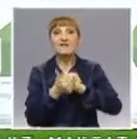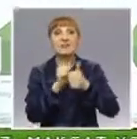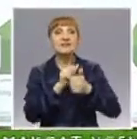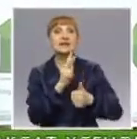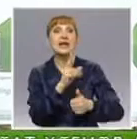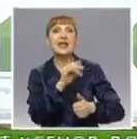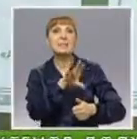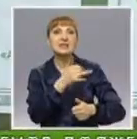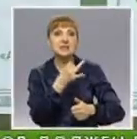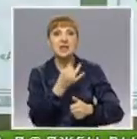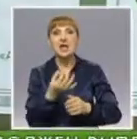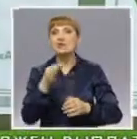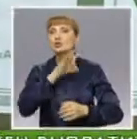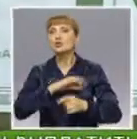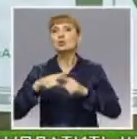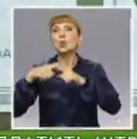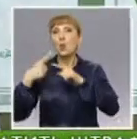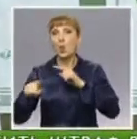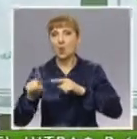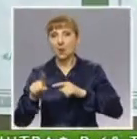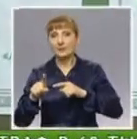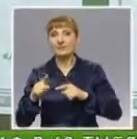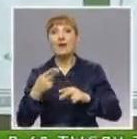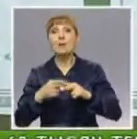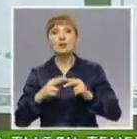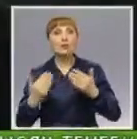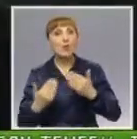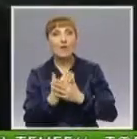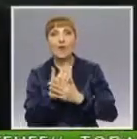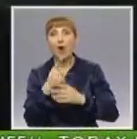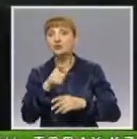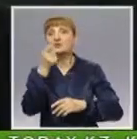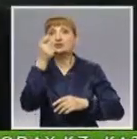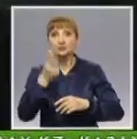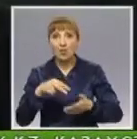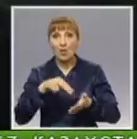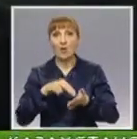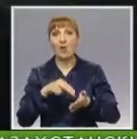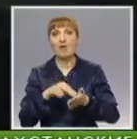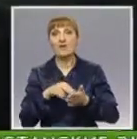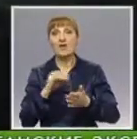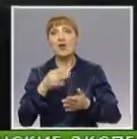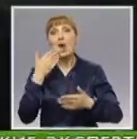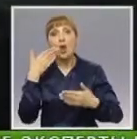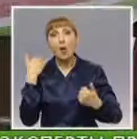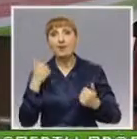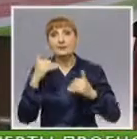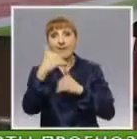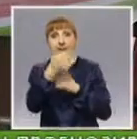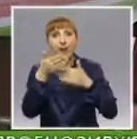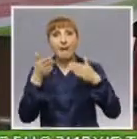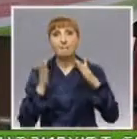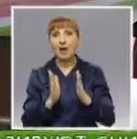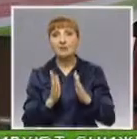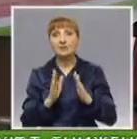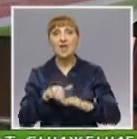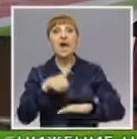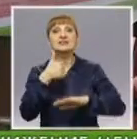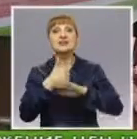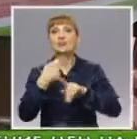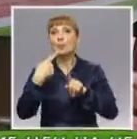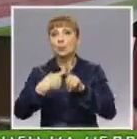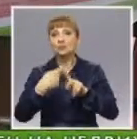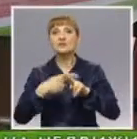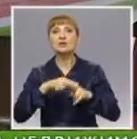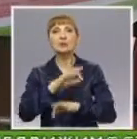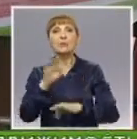кремния использовать органические полимеры. Ноу-хау отличается своей дешевизной, простотой, легкостью и компактностью. Основной плюс